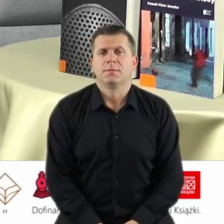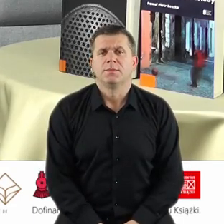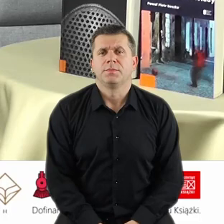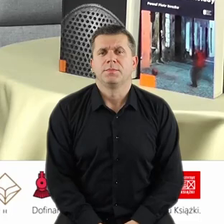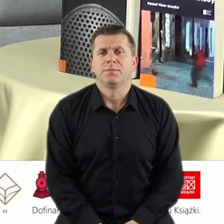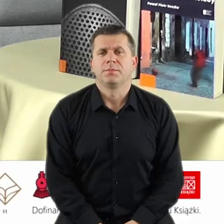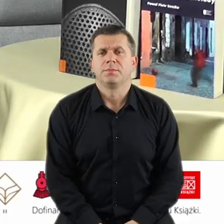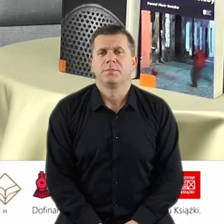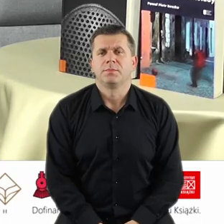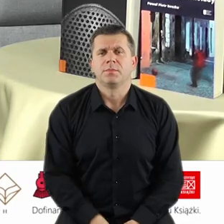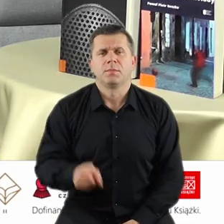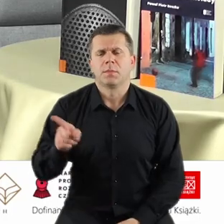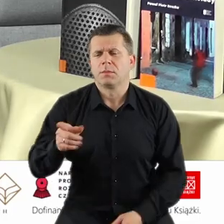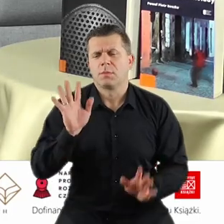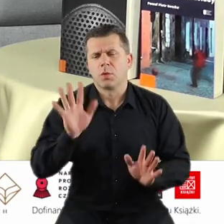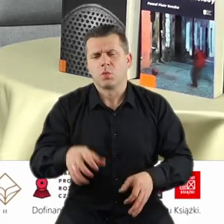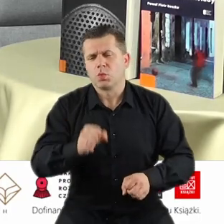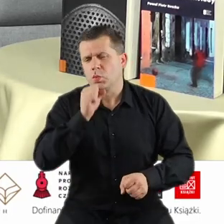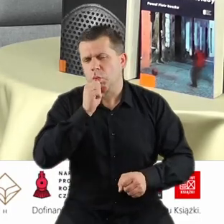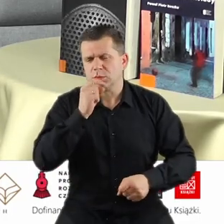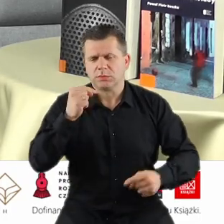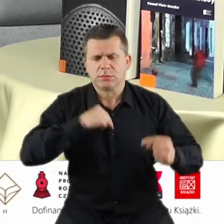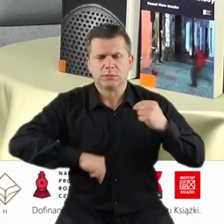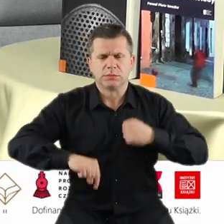on doznał bardzo